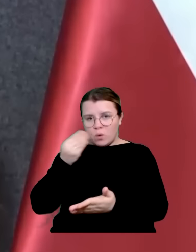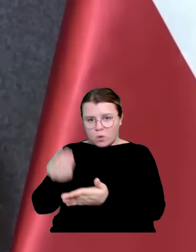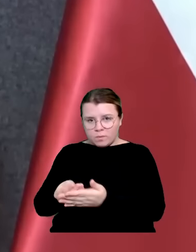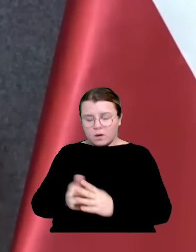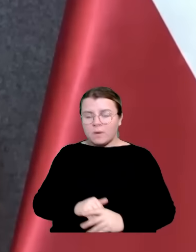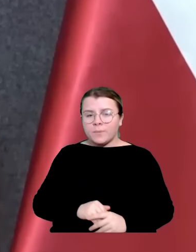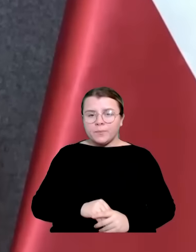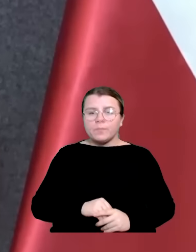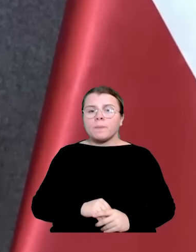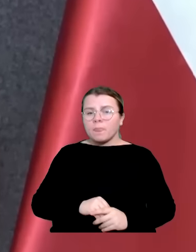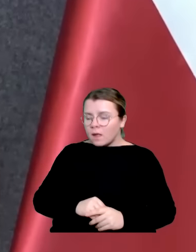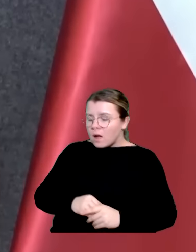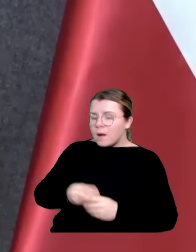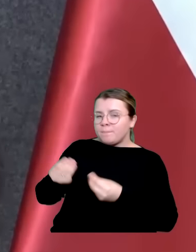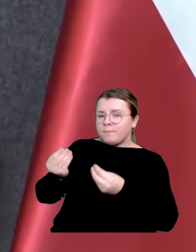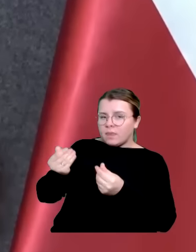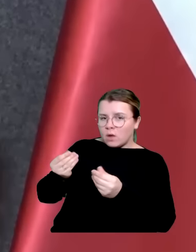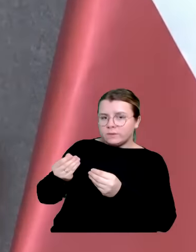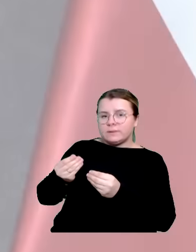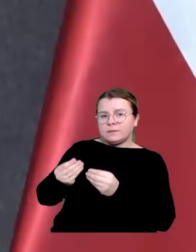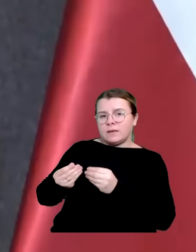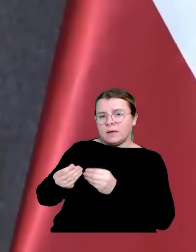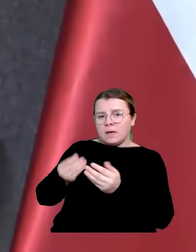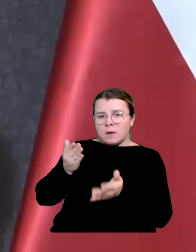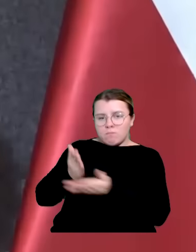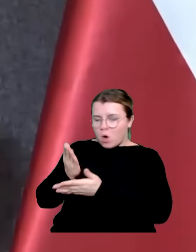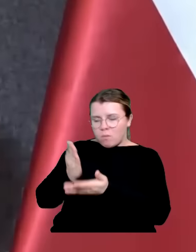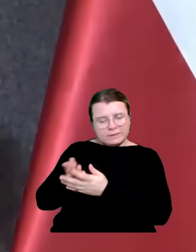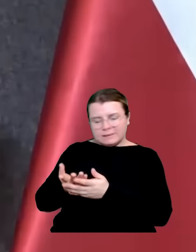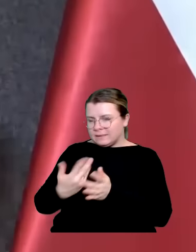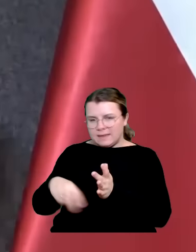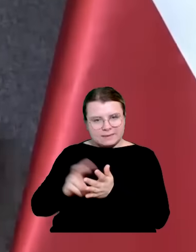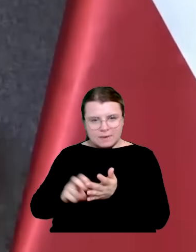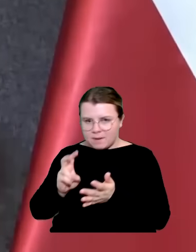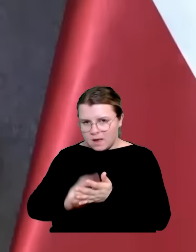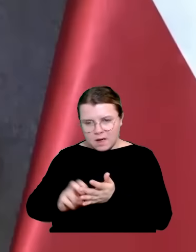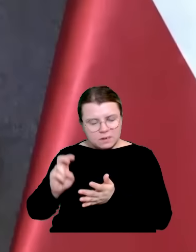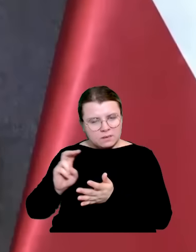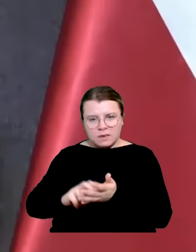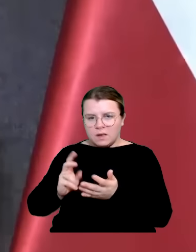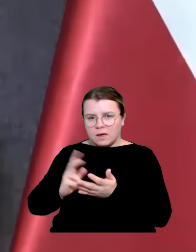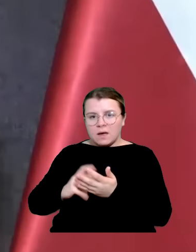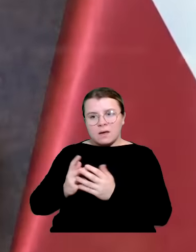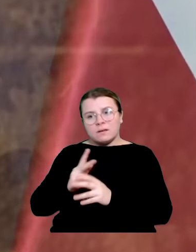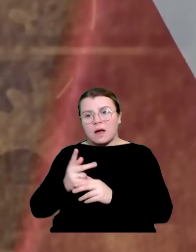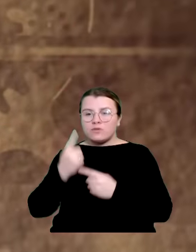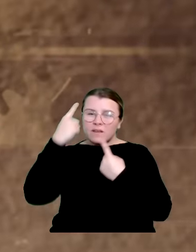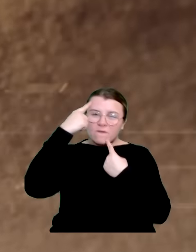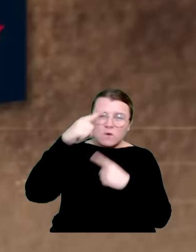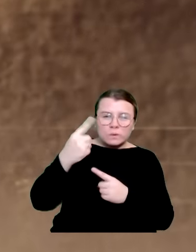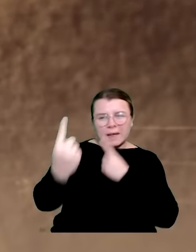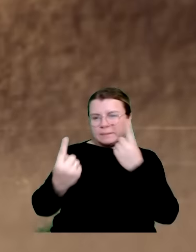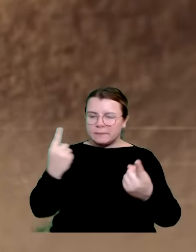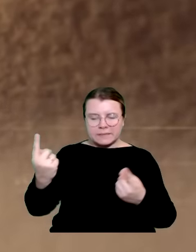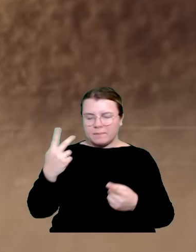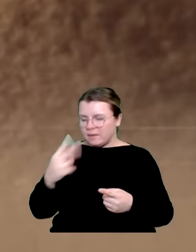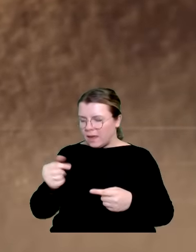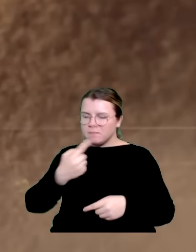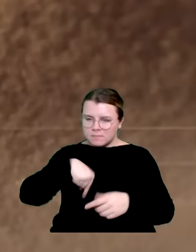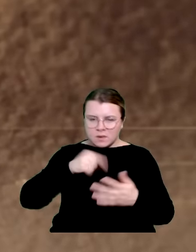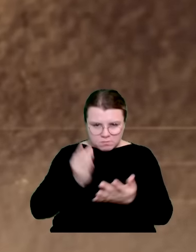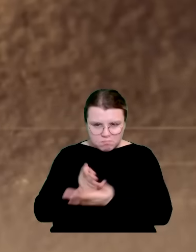pomoc bezpośrednią i tą długofalową nie zabraknie. Nikt nie zostanie sam z tym problemem, z takim problemem jak zalane mieszkanie.